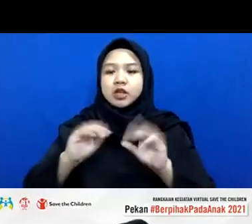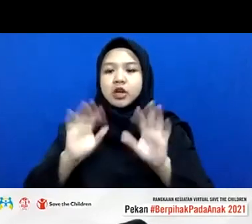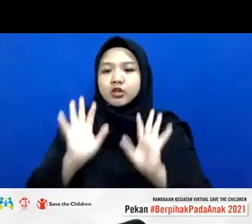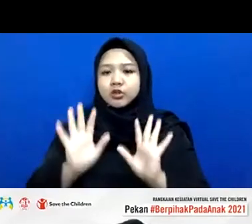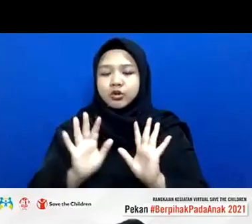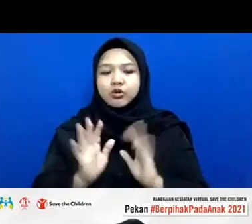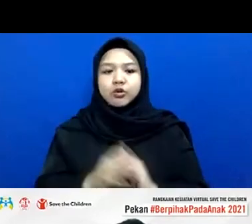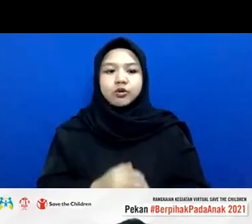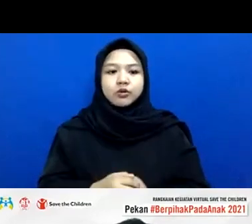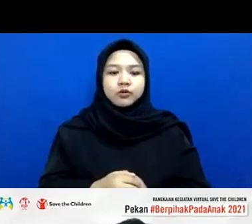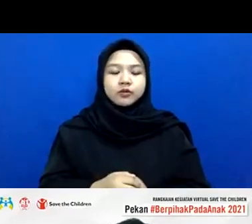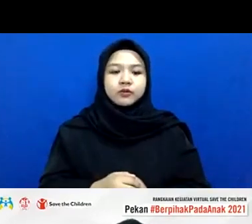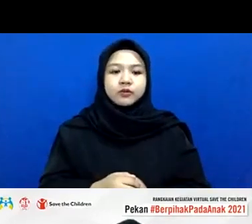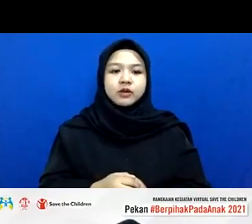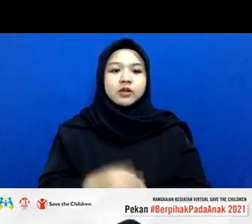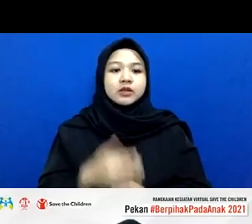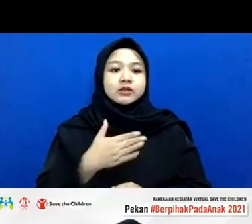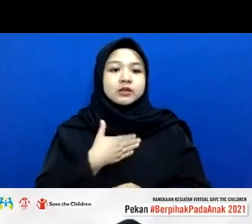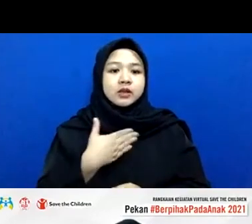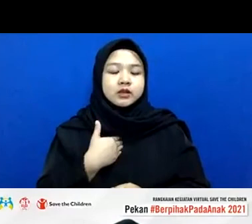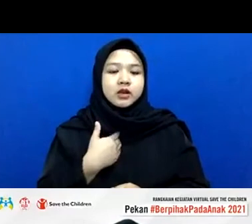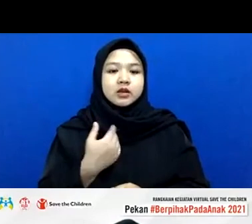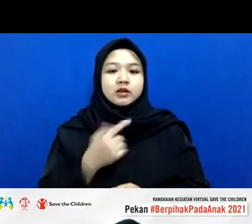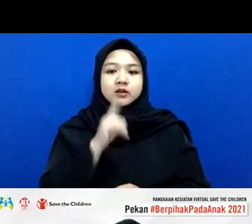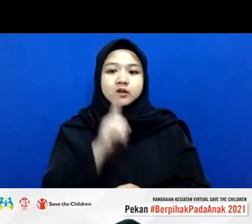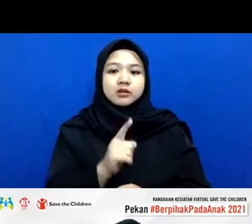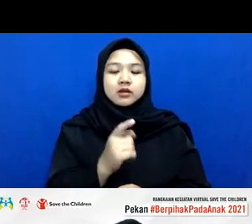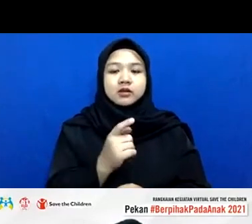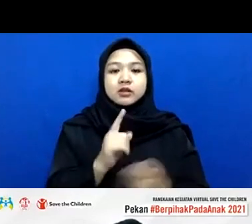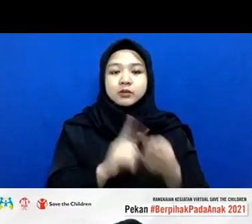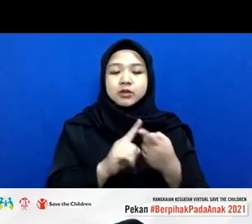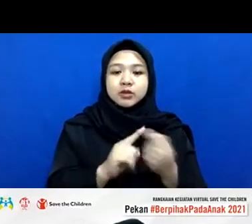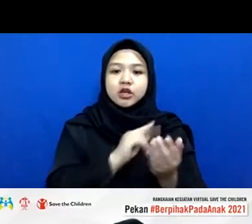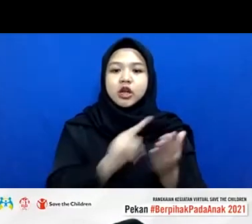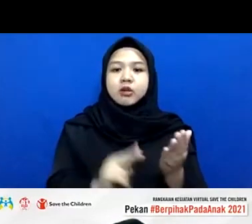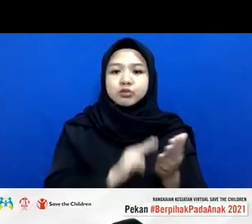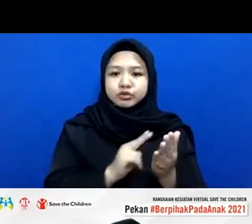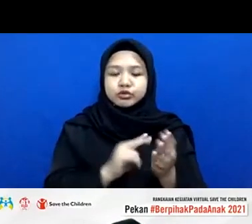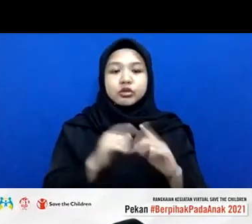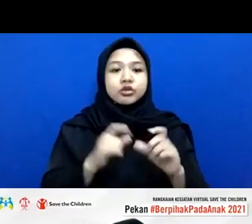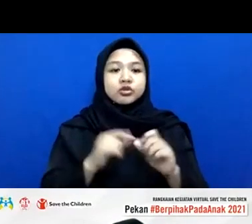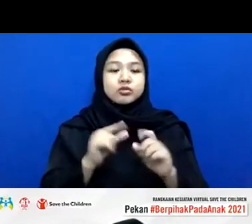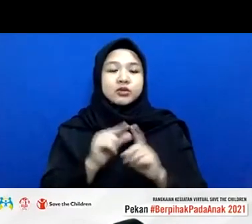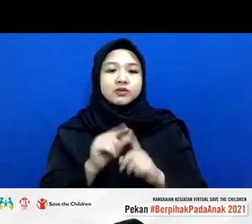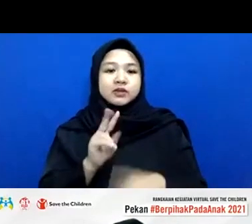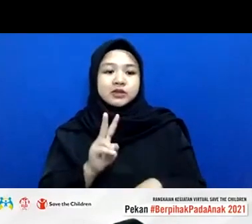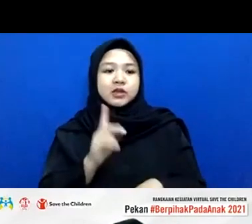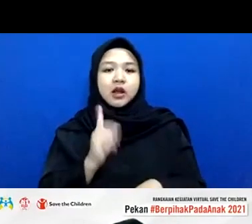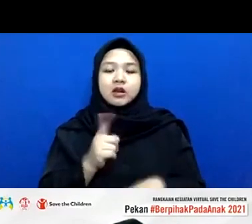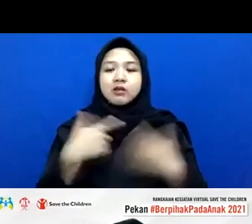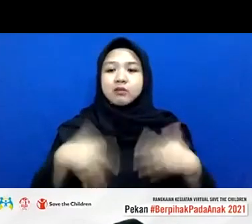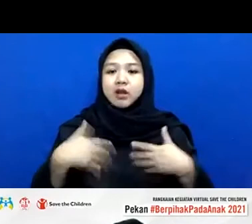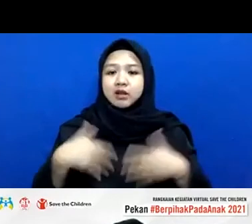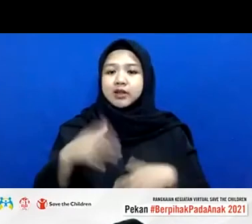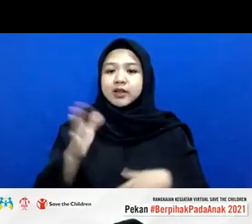Jadi saya bertanya ke beberapa teman-teman di kampus, apakah supervisi ini ada prakteknya?